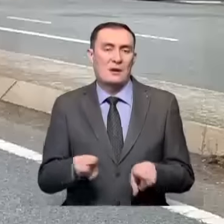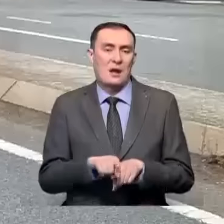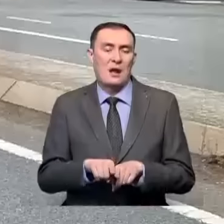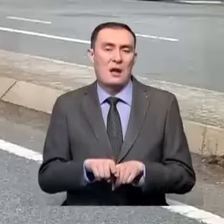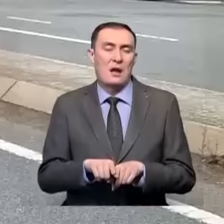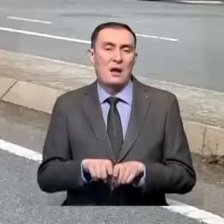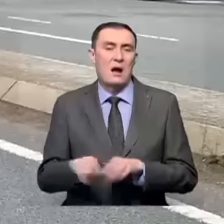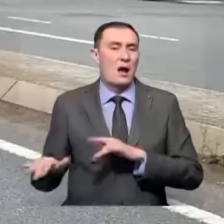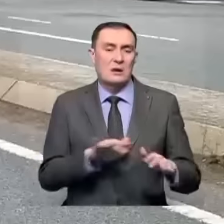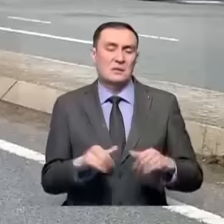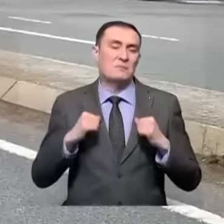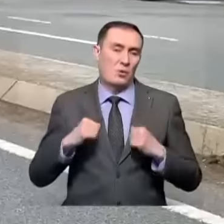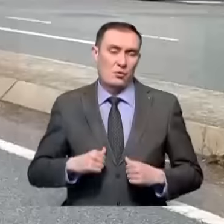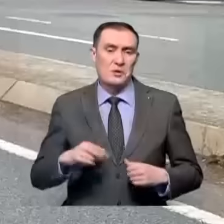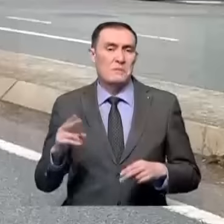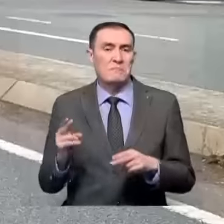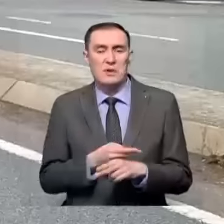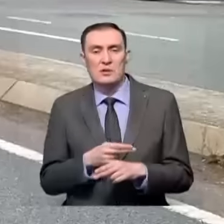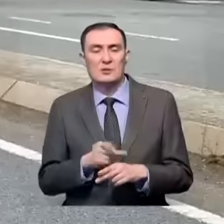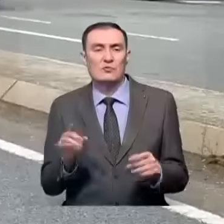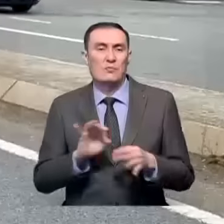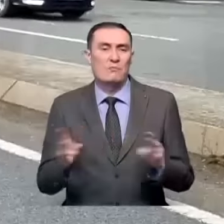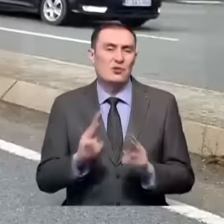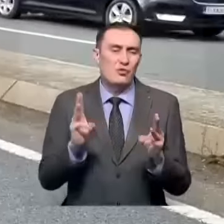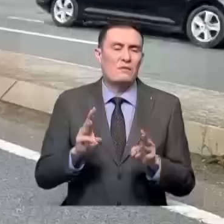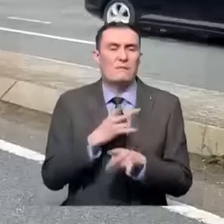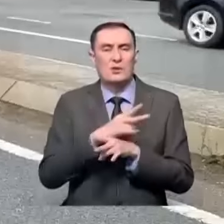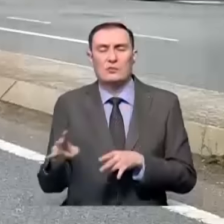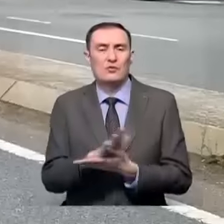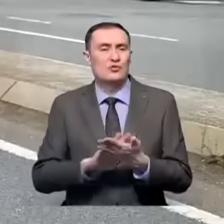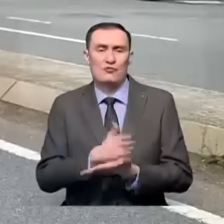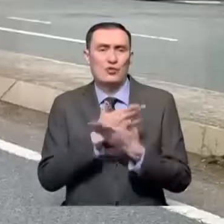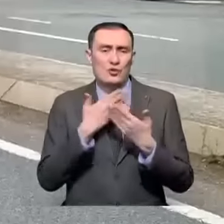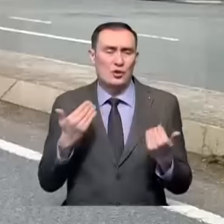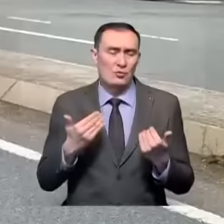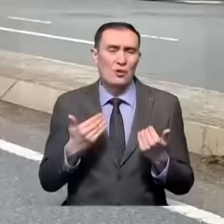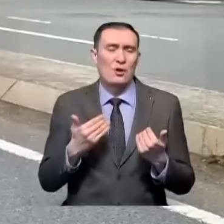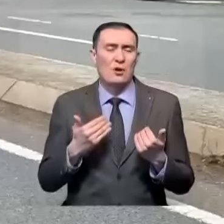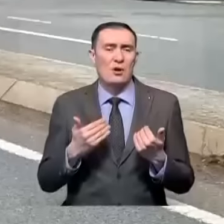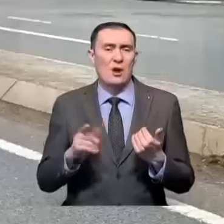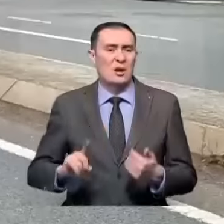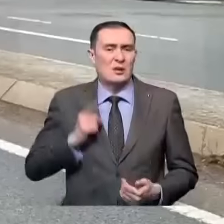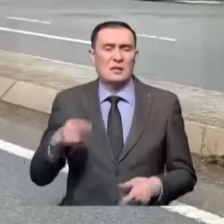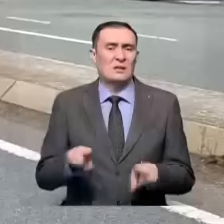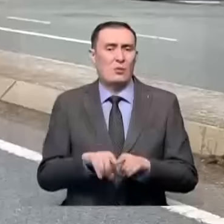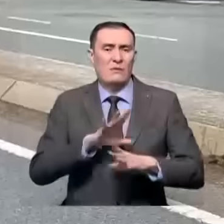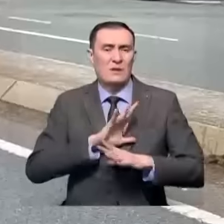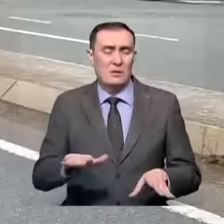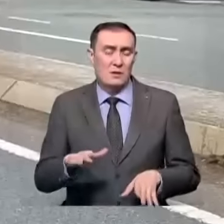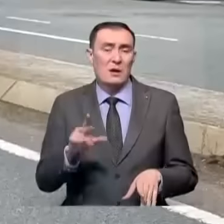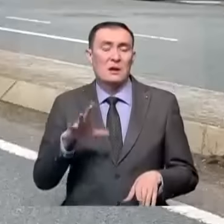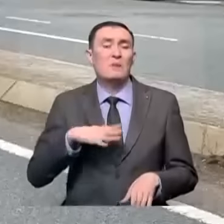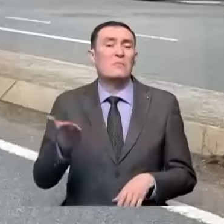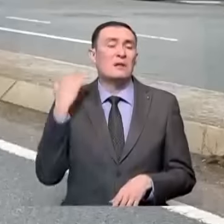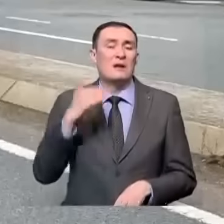довольно мирная, без пожаров, без поджогов, без каких-то проявлений агрессии, как это было в прошлый раз в